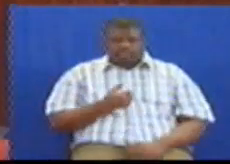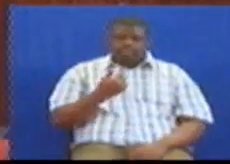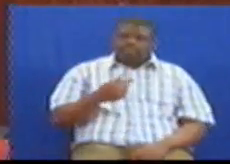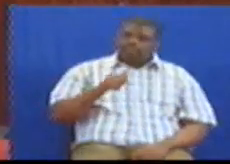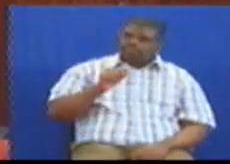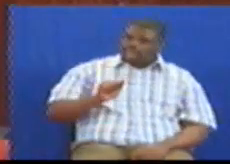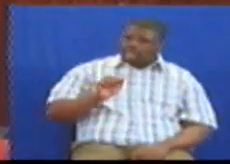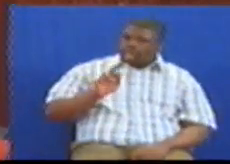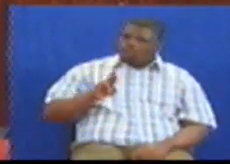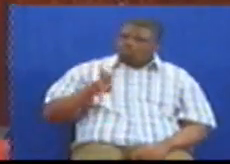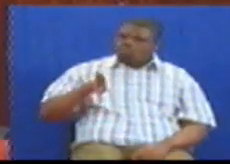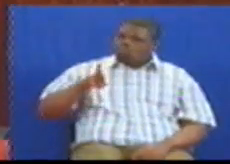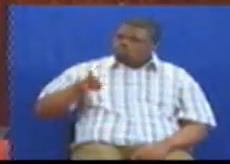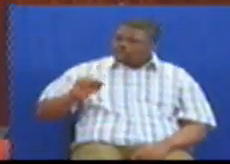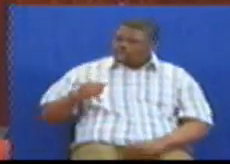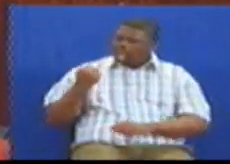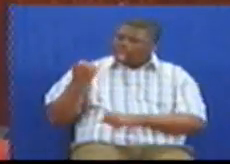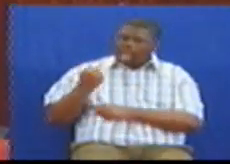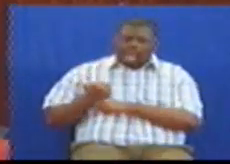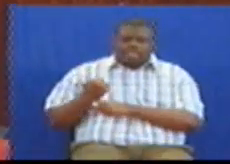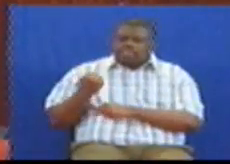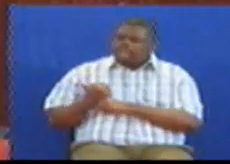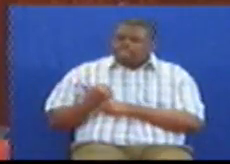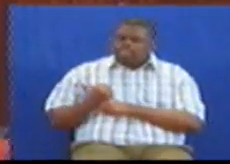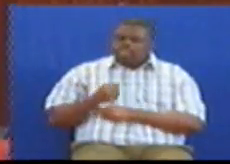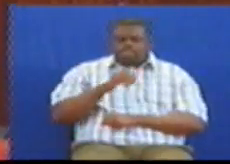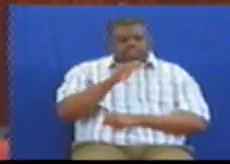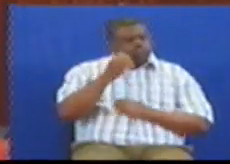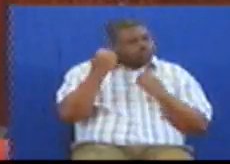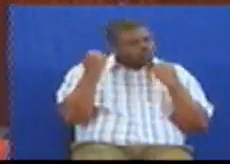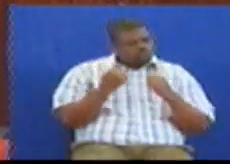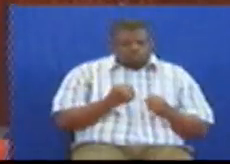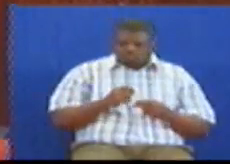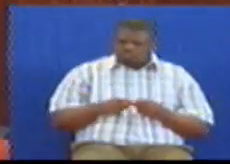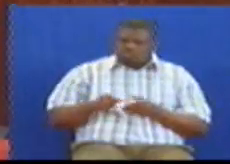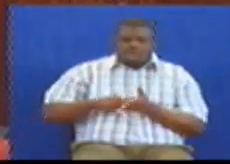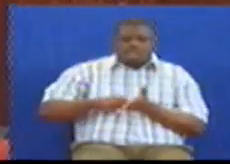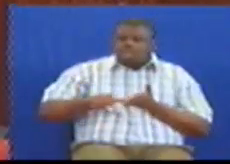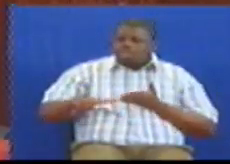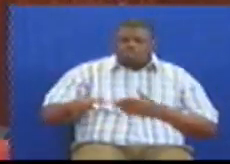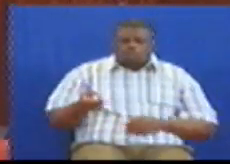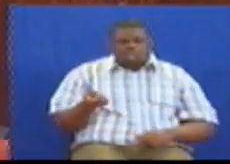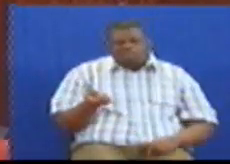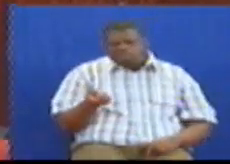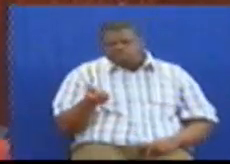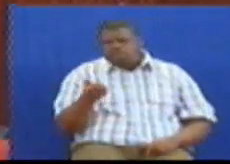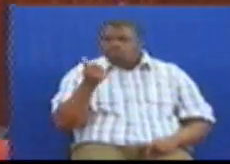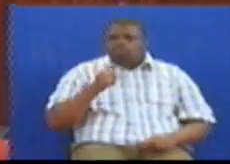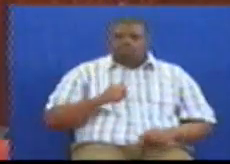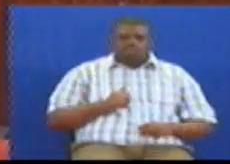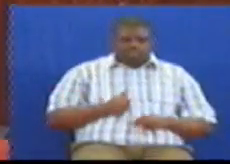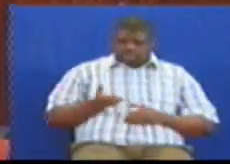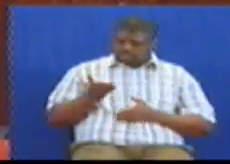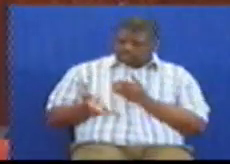kule wanafanya kazi katika mazingira magumu. Pesa ni ndogo, kile kiasi ambacho kimetengwa hakiendi